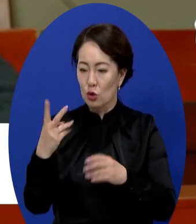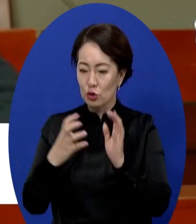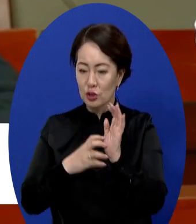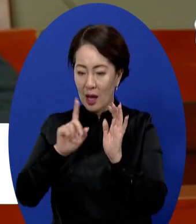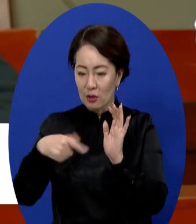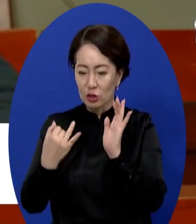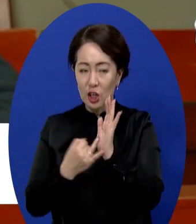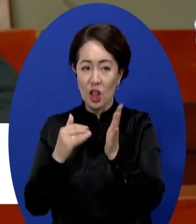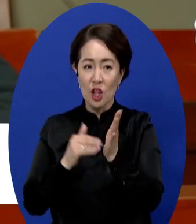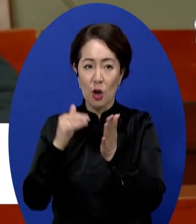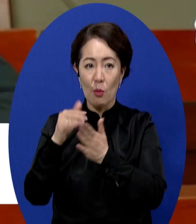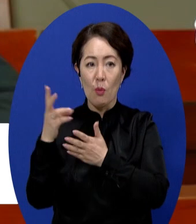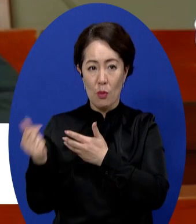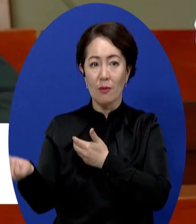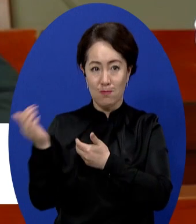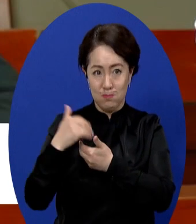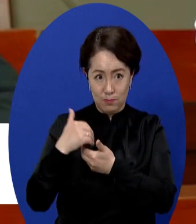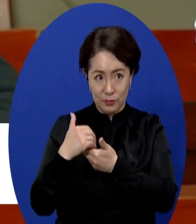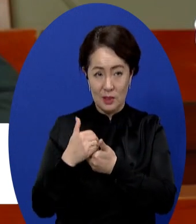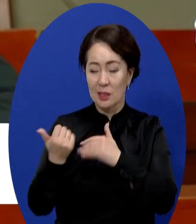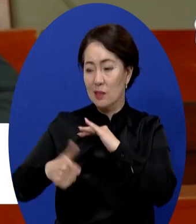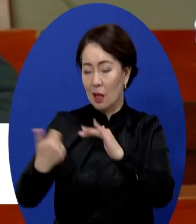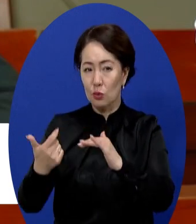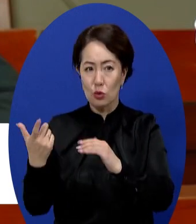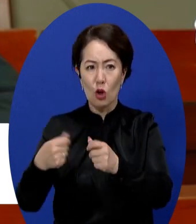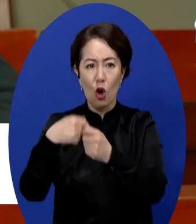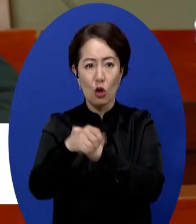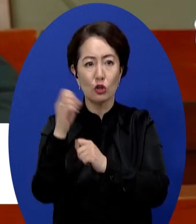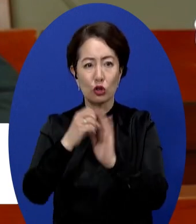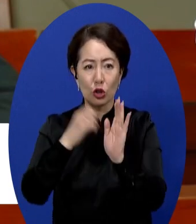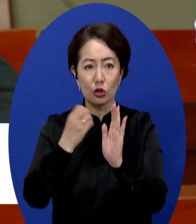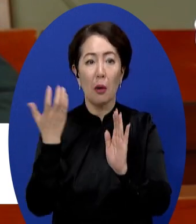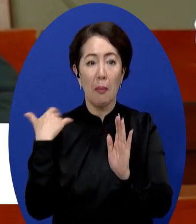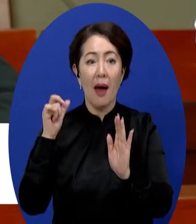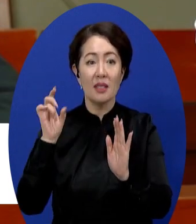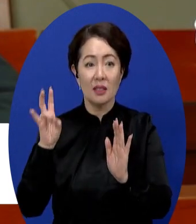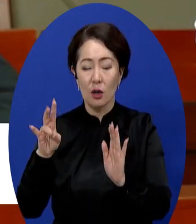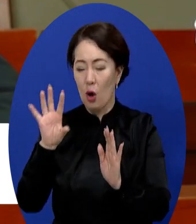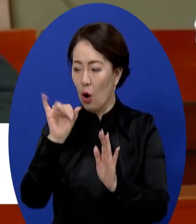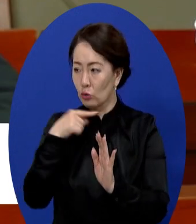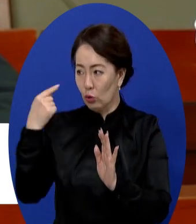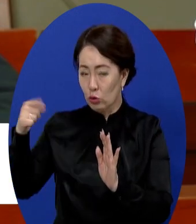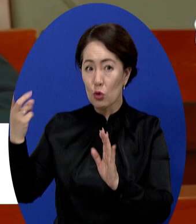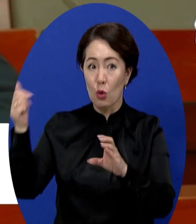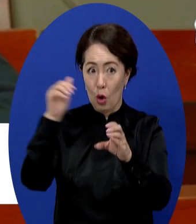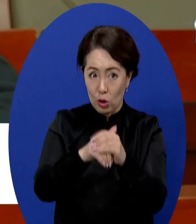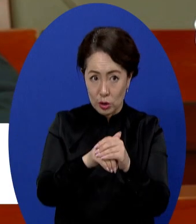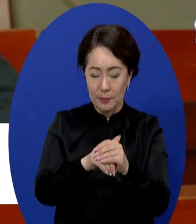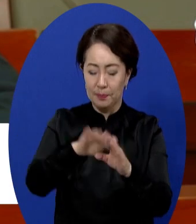төгрөг төлөрсөн. Нэгвэрлэл татварт одоо төлөгдөх ёстой байсан оюутлын мөнгө гэсэн үг. 3 сарын